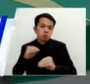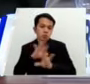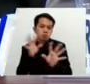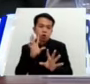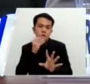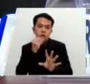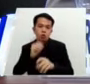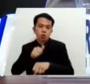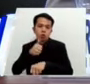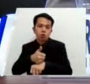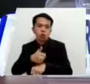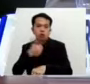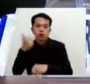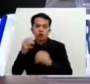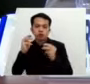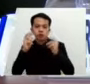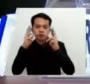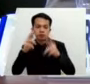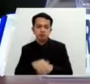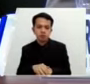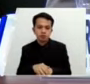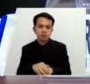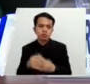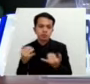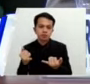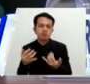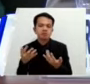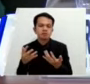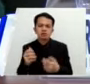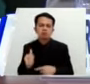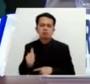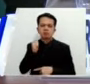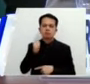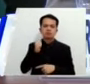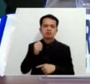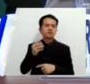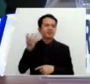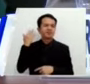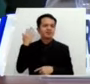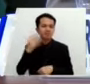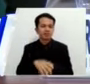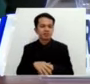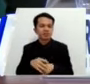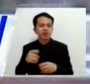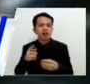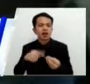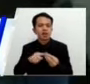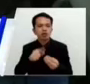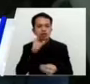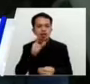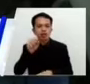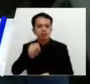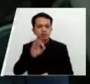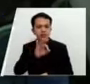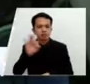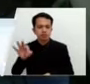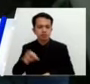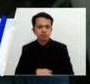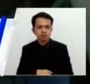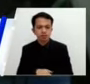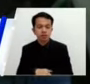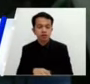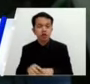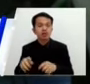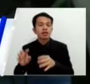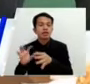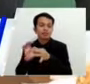mayor. Dati nang tinanggi ni Capil ang mga alegasyon ng special treatment sa Lucky South 99. Kaugnay naman sa kaso ni